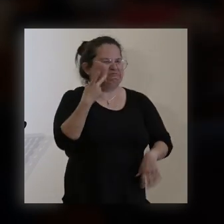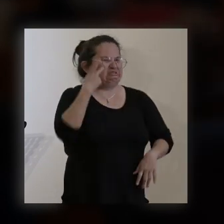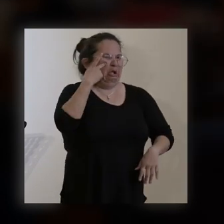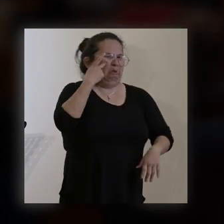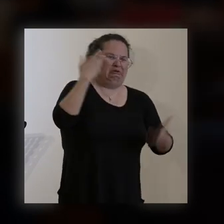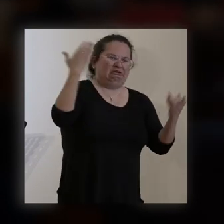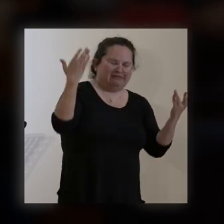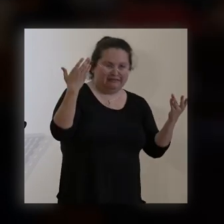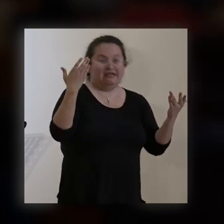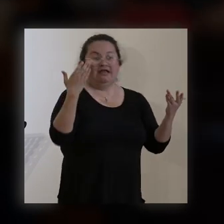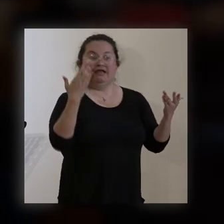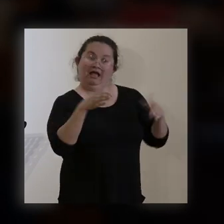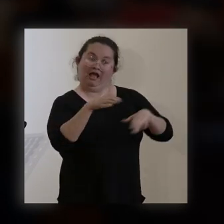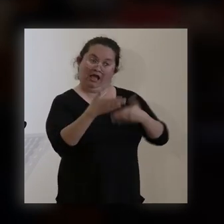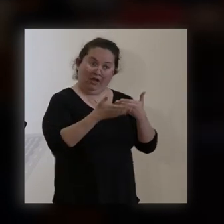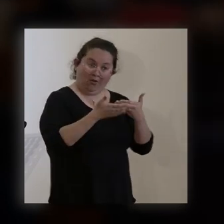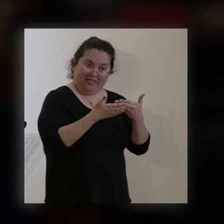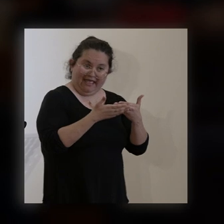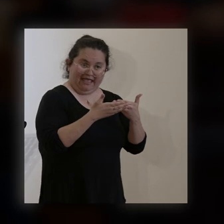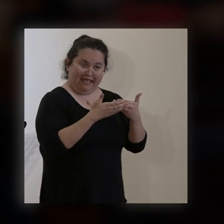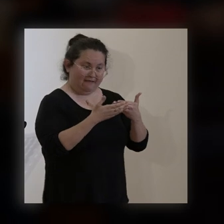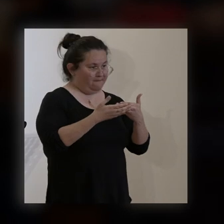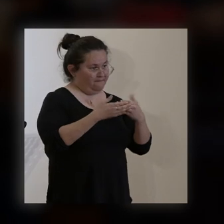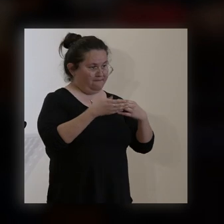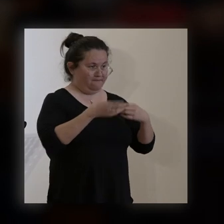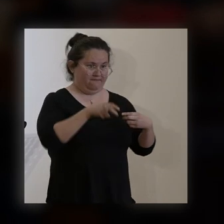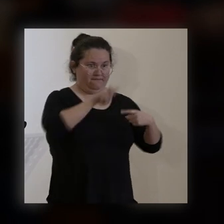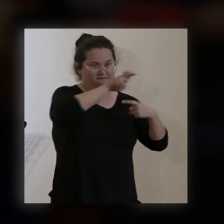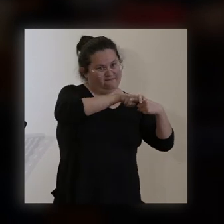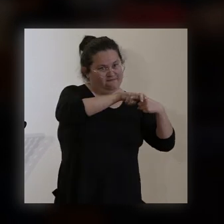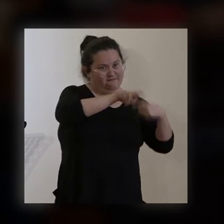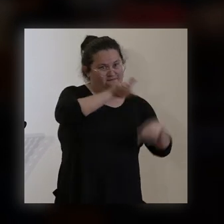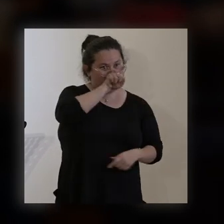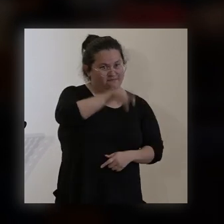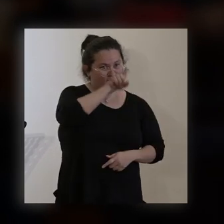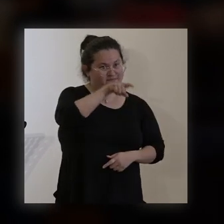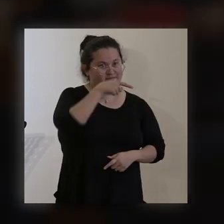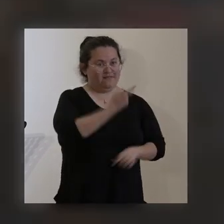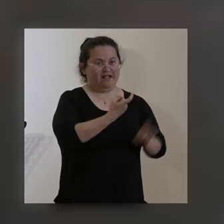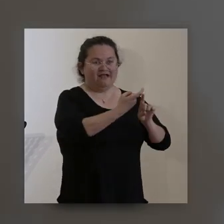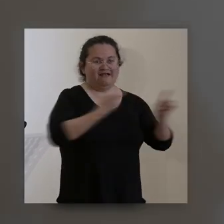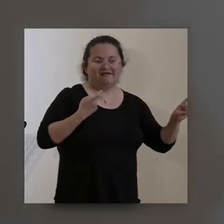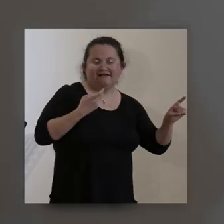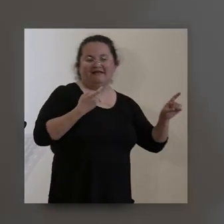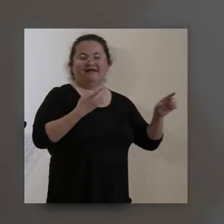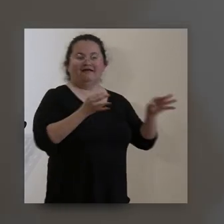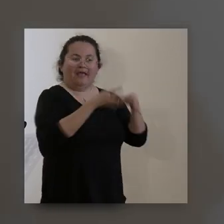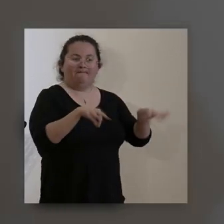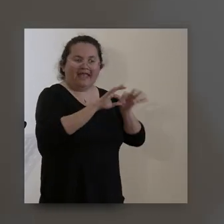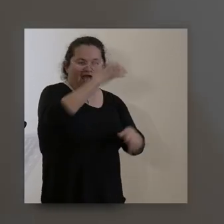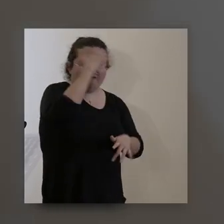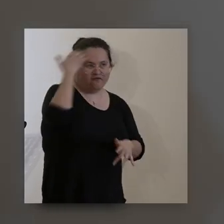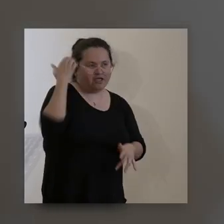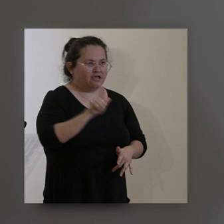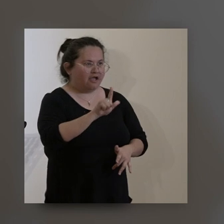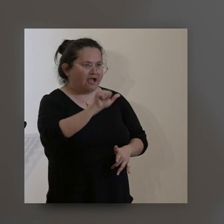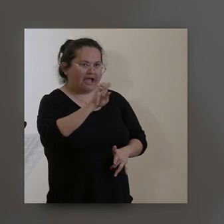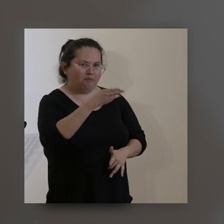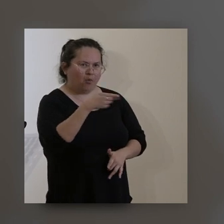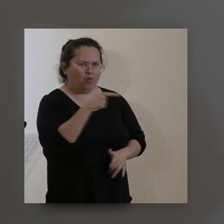le dossier de son siège, le petit perroquet gris du Gabon symbolise à la fois la beauté, mais aussi, évidemment,